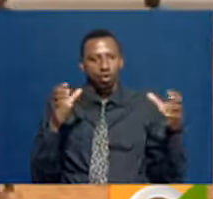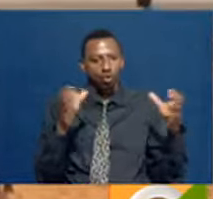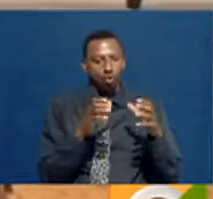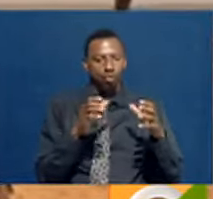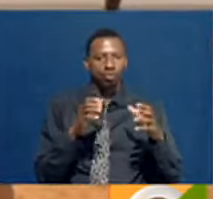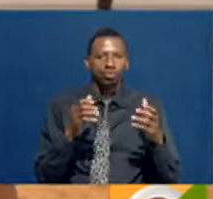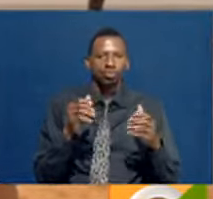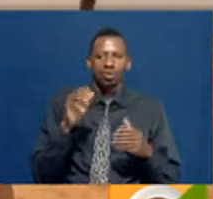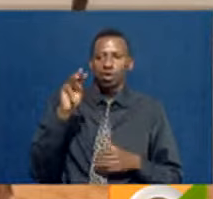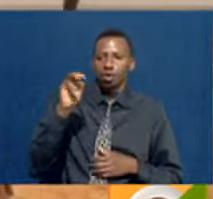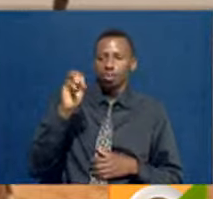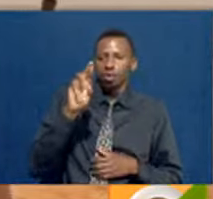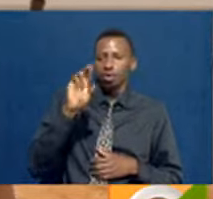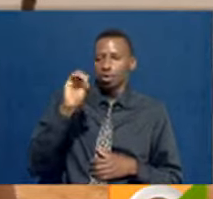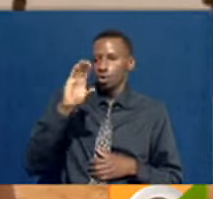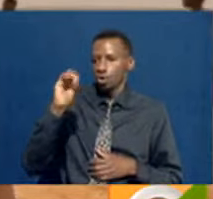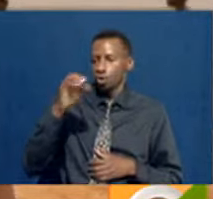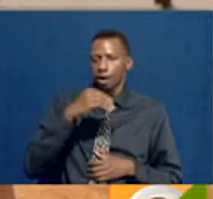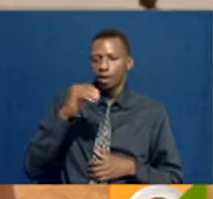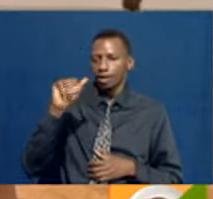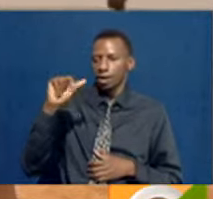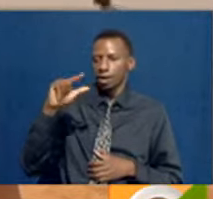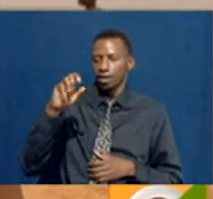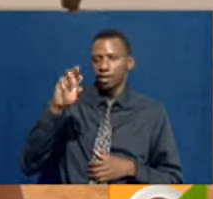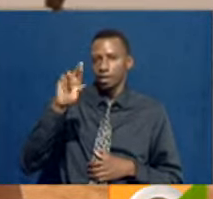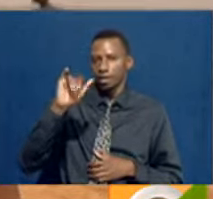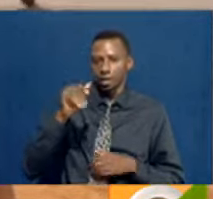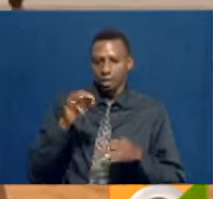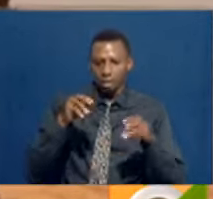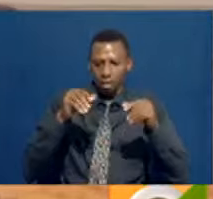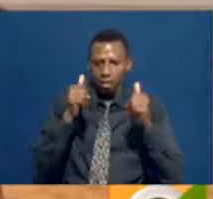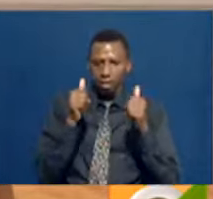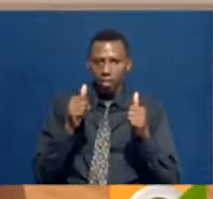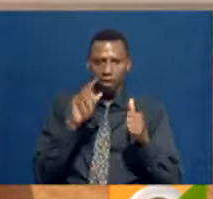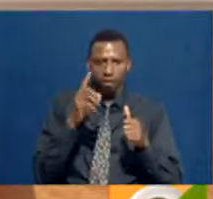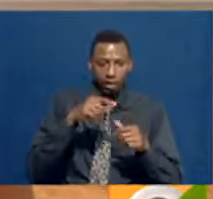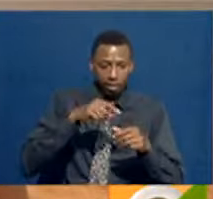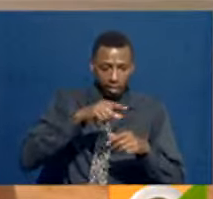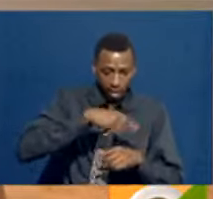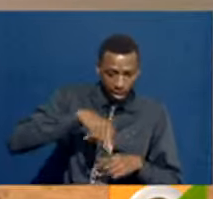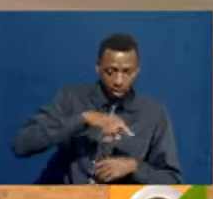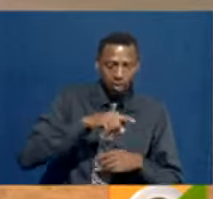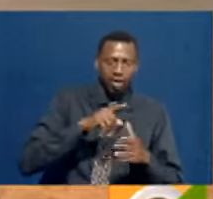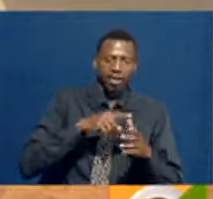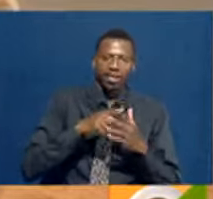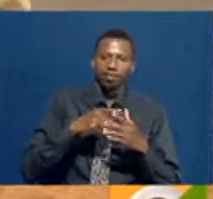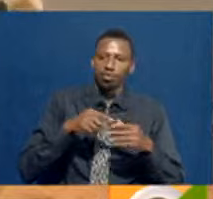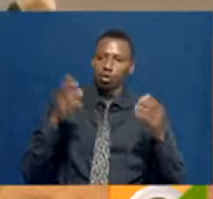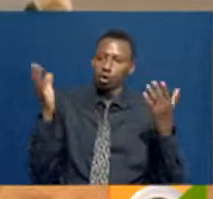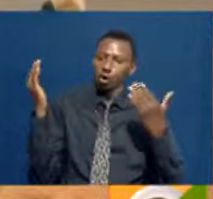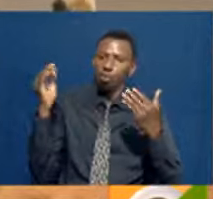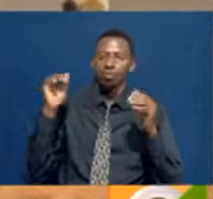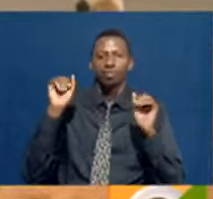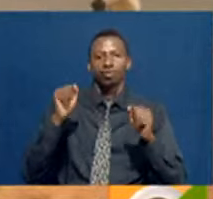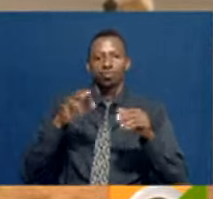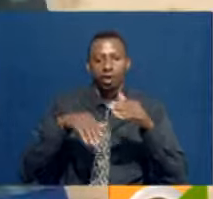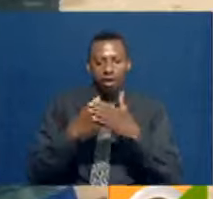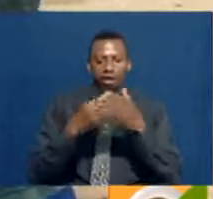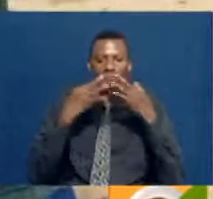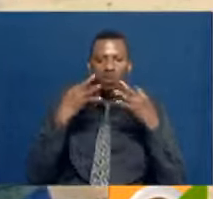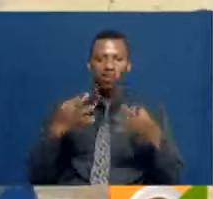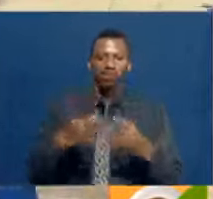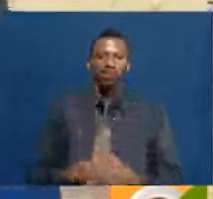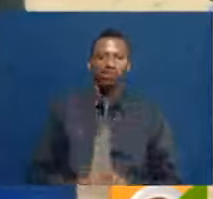Algeria ambao ni wazuri sana upande huo katika round za kwanza, basi tuna matumaini ya kuweza kufika finali.